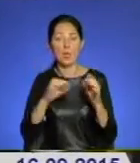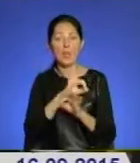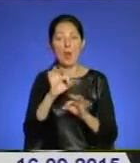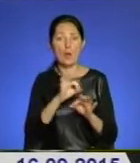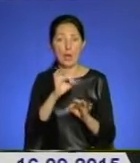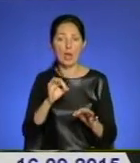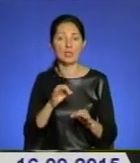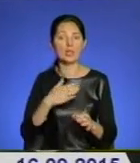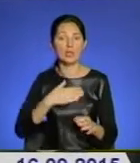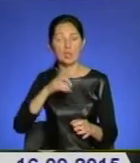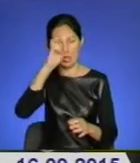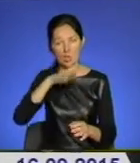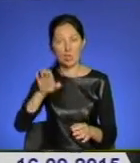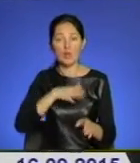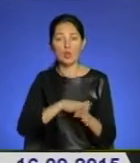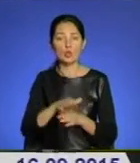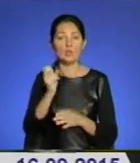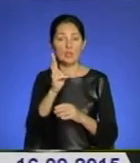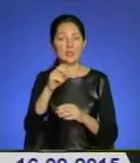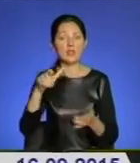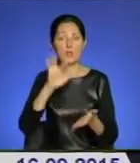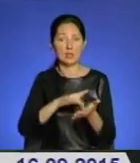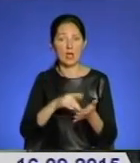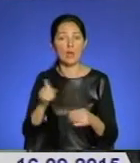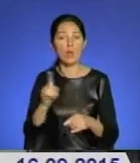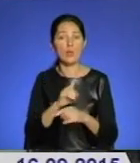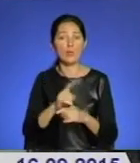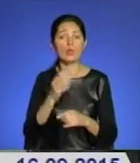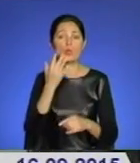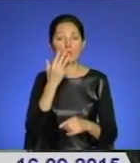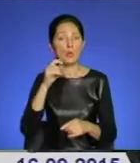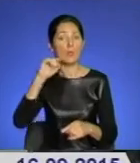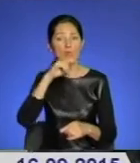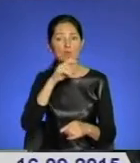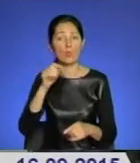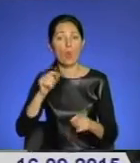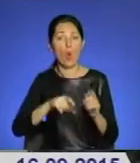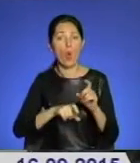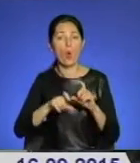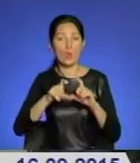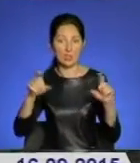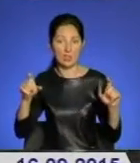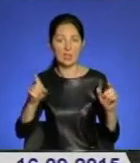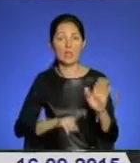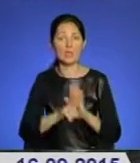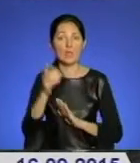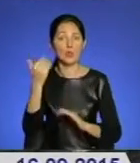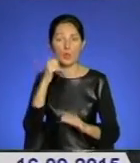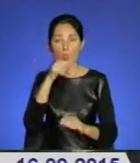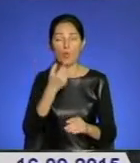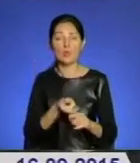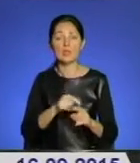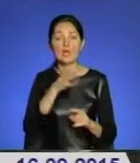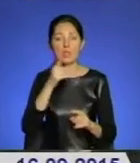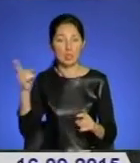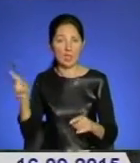містах. У Тернопільському національному економічному університеті він стартував минулого року. За цей час на Тернопільщині перекваліфікацію